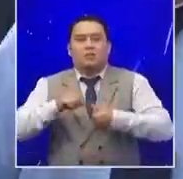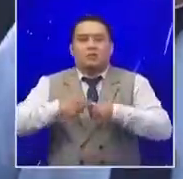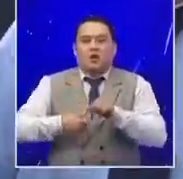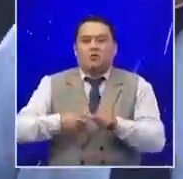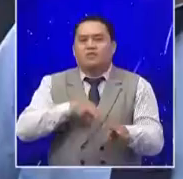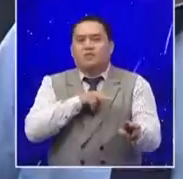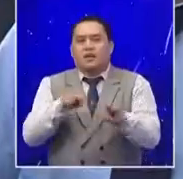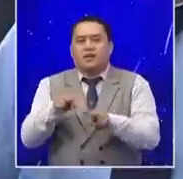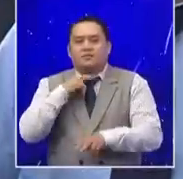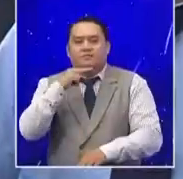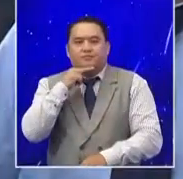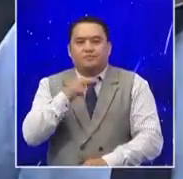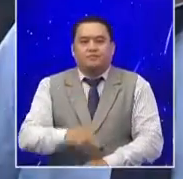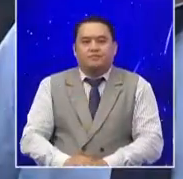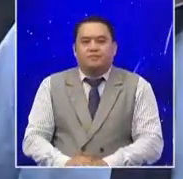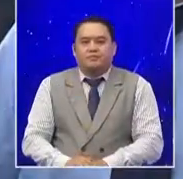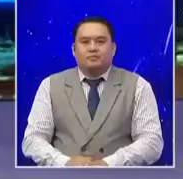постоянного внимания.